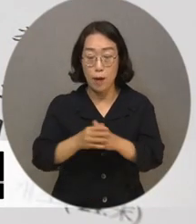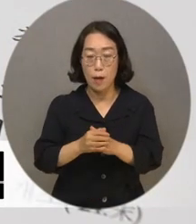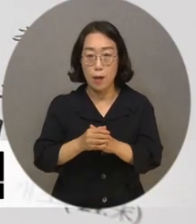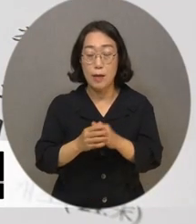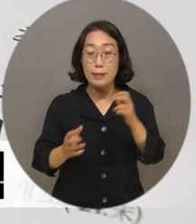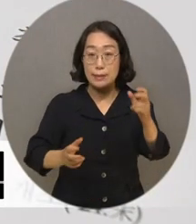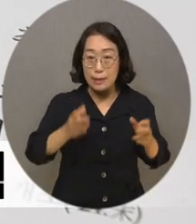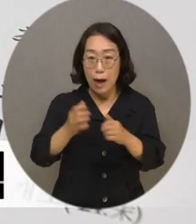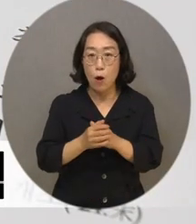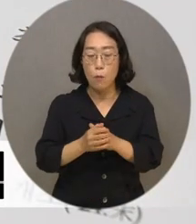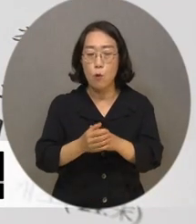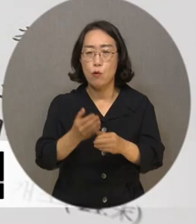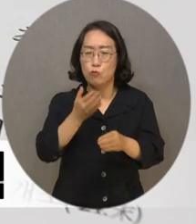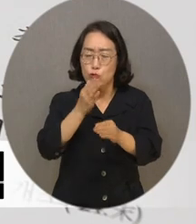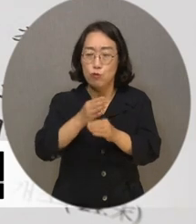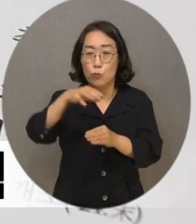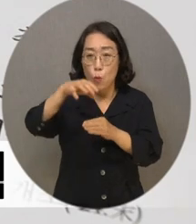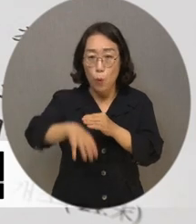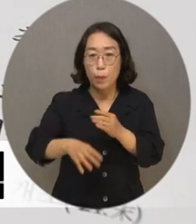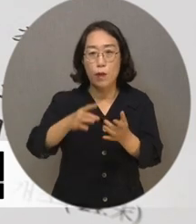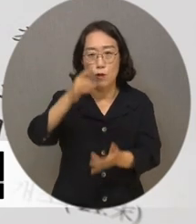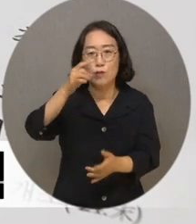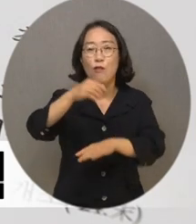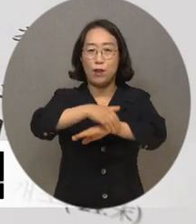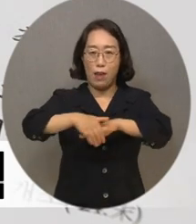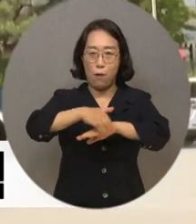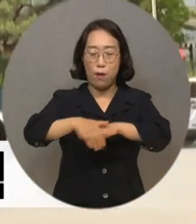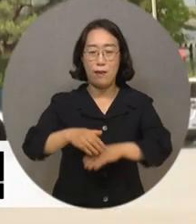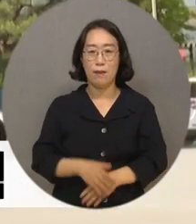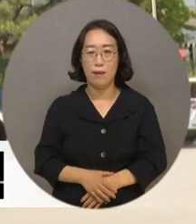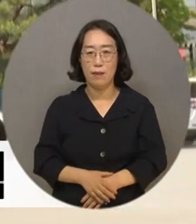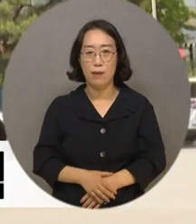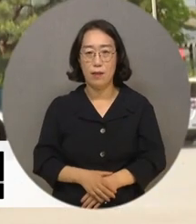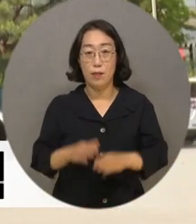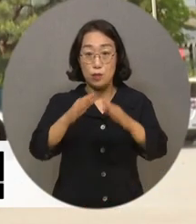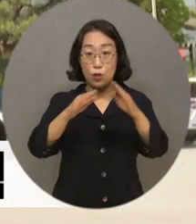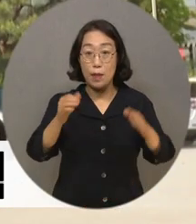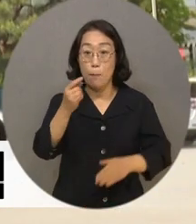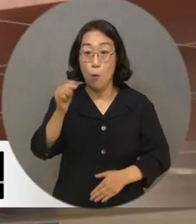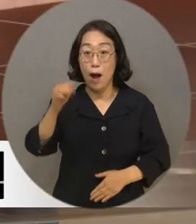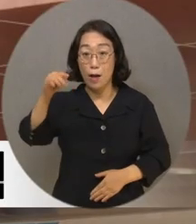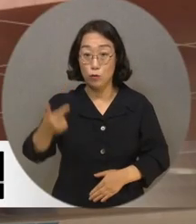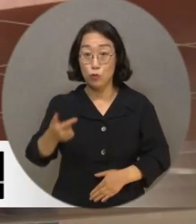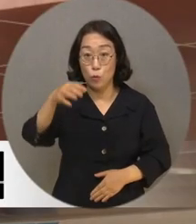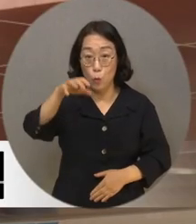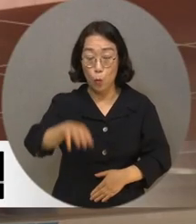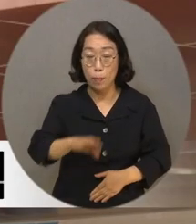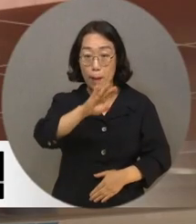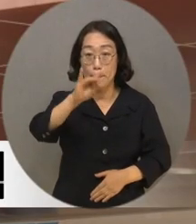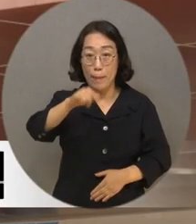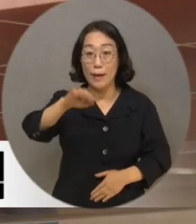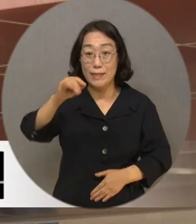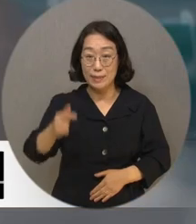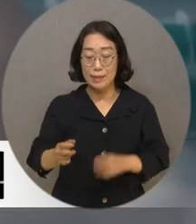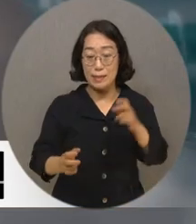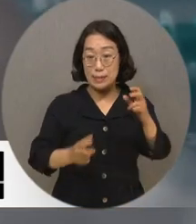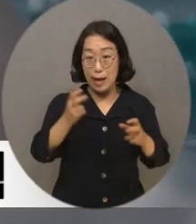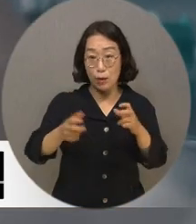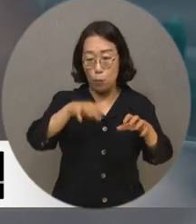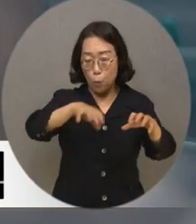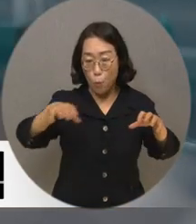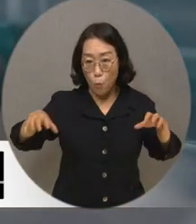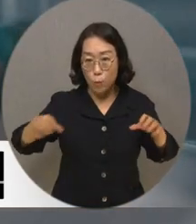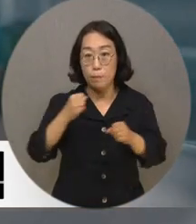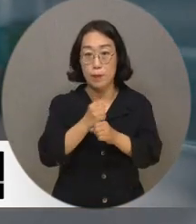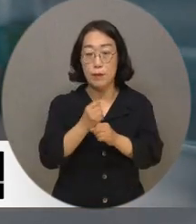사업의 메인 캠퍼스를 선정할 예정입니다. 전남도와 화순군은 화순 백신 산업 특구를 조성해 백신